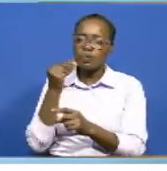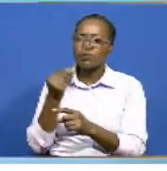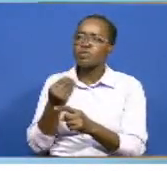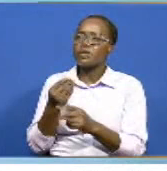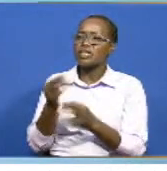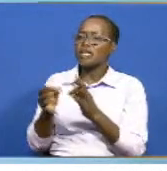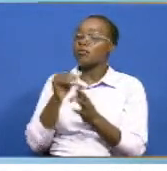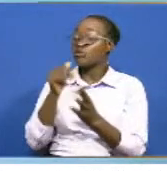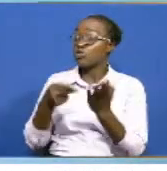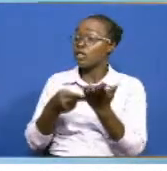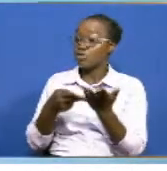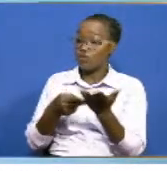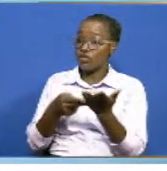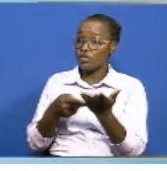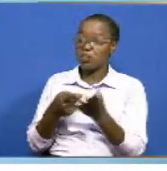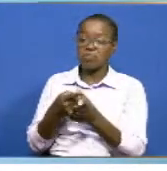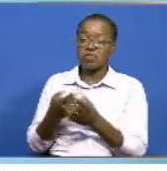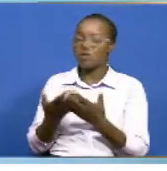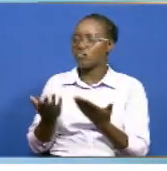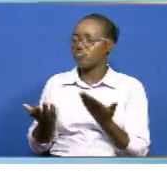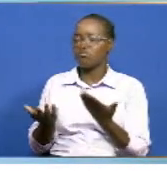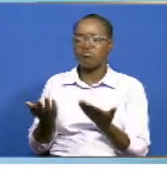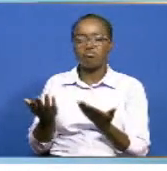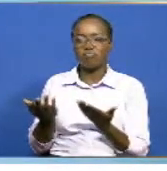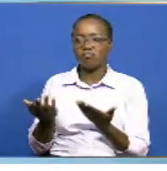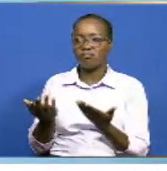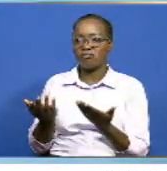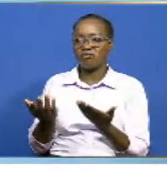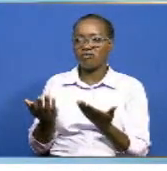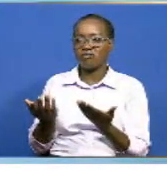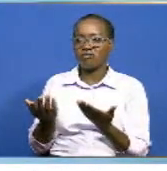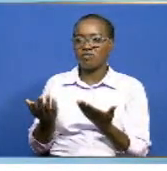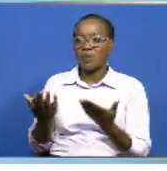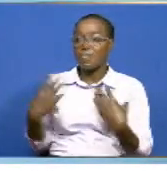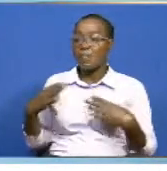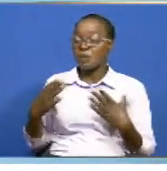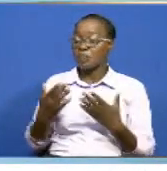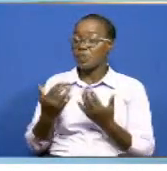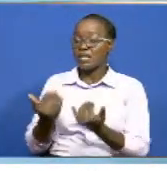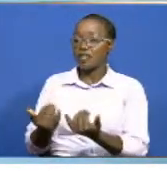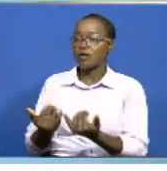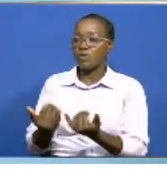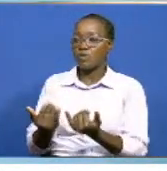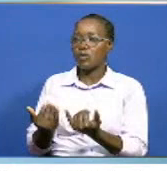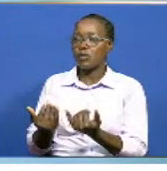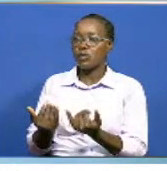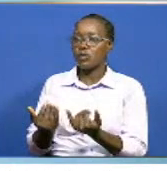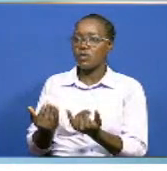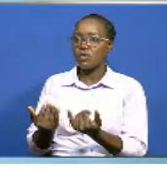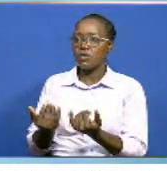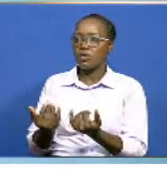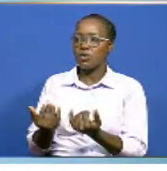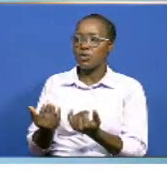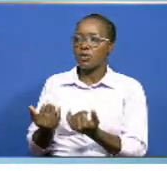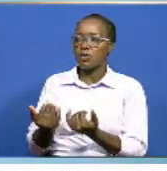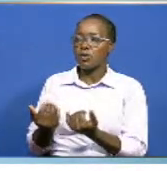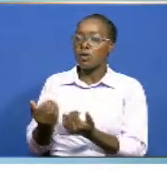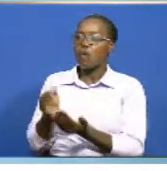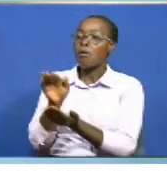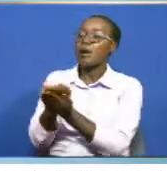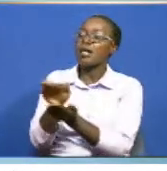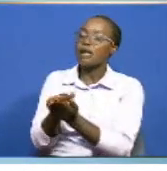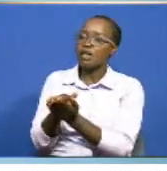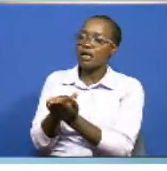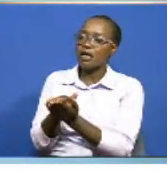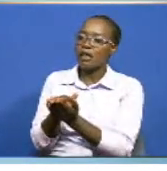Kama sio teknolojia, najua ya kwamba watu squeeze wanafanya hata kufanya transactions za banking